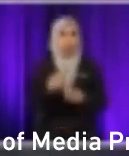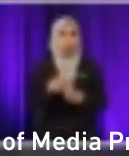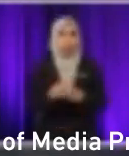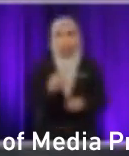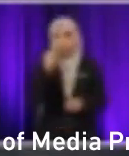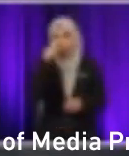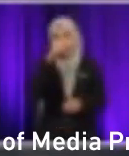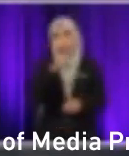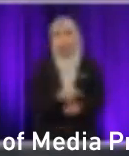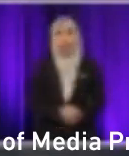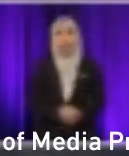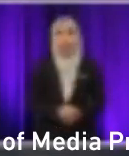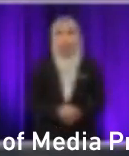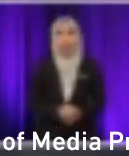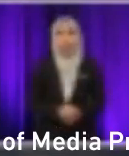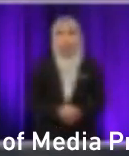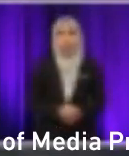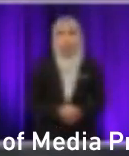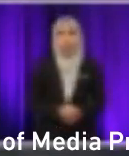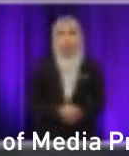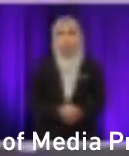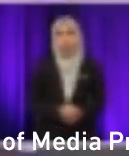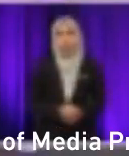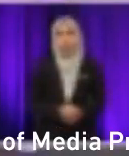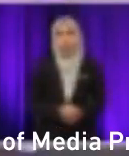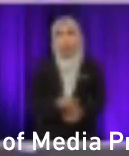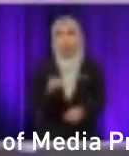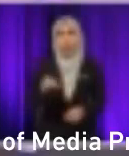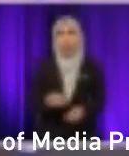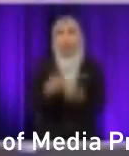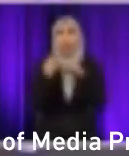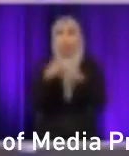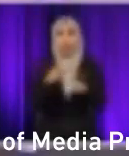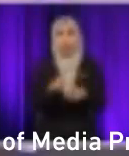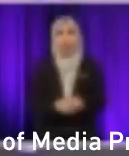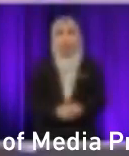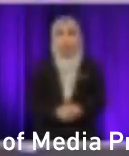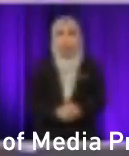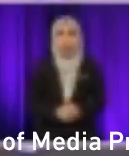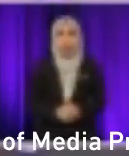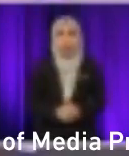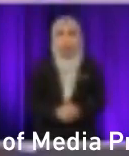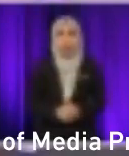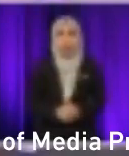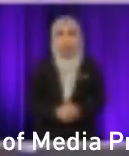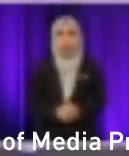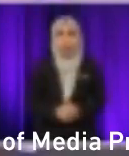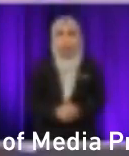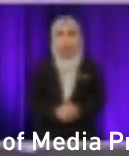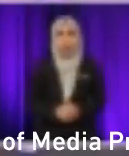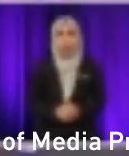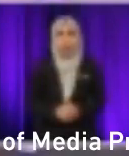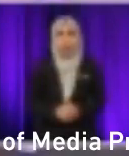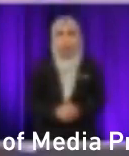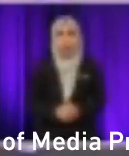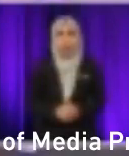dia memandukan pelajar bagaimana nak menjawab soalan tersebut. Okey, kemudian tadi kita tanya lian dita selari ni, maknanya pelajar kena